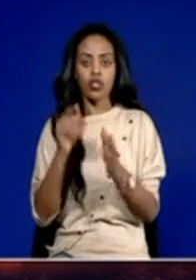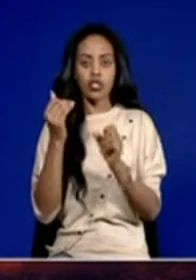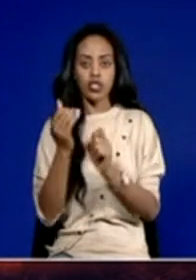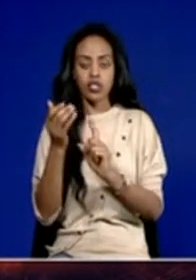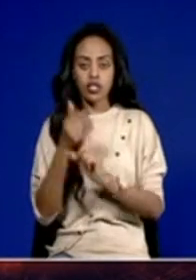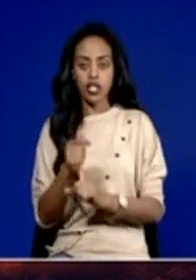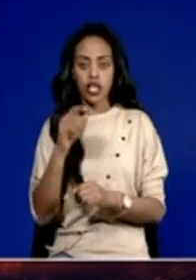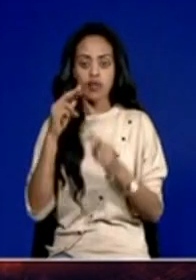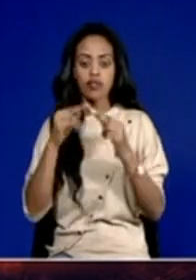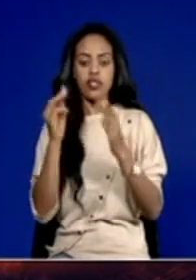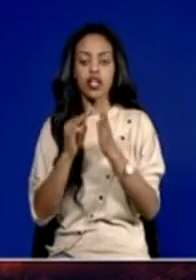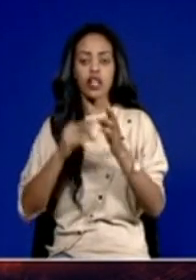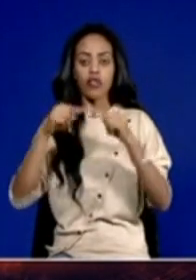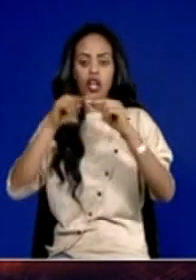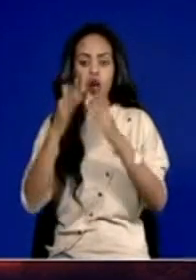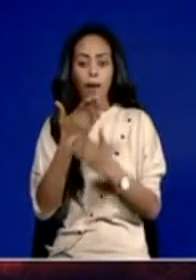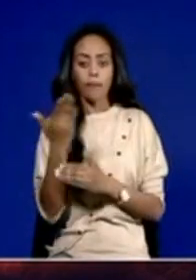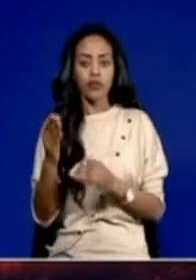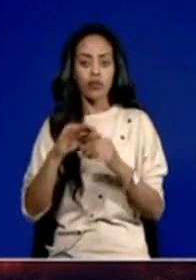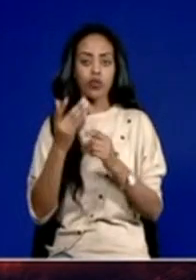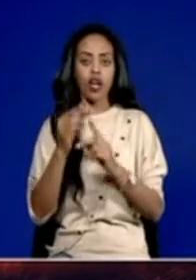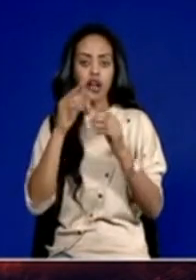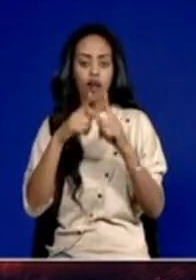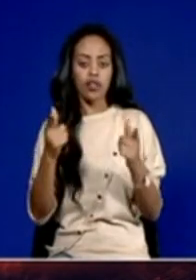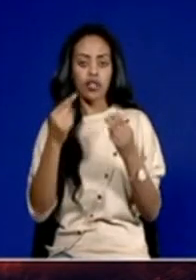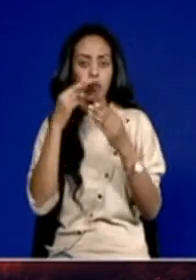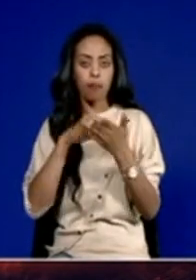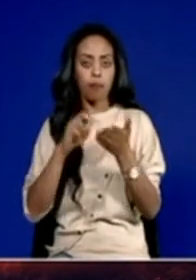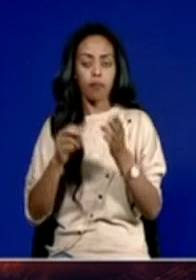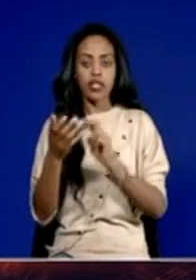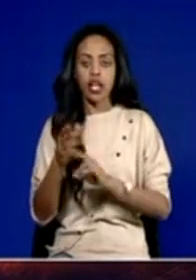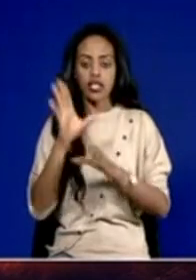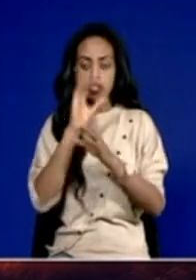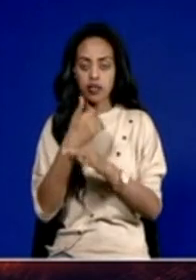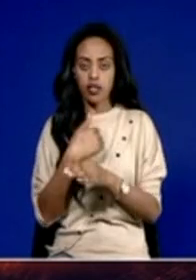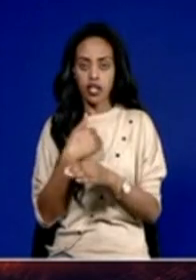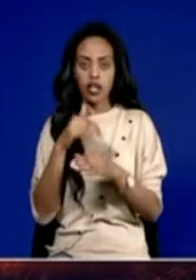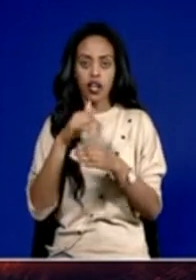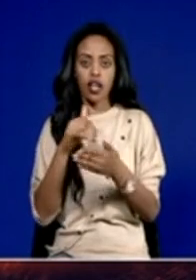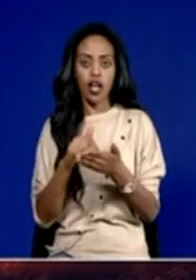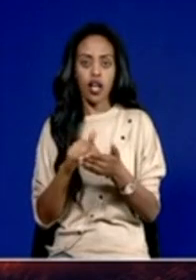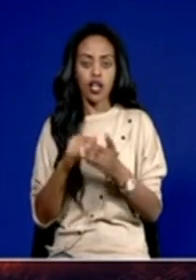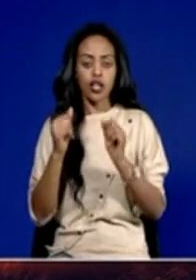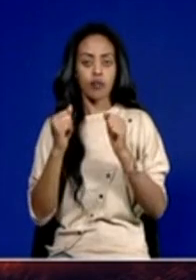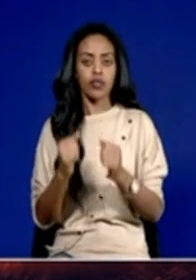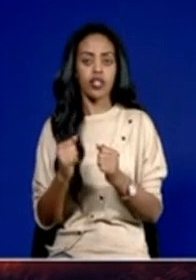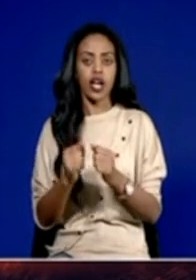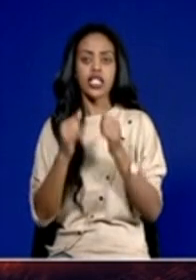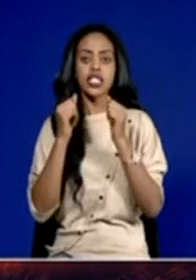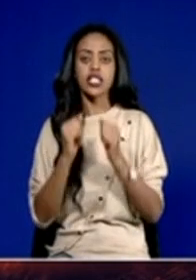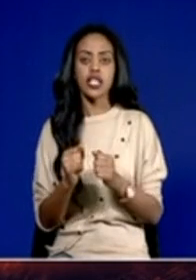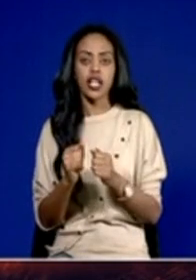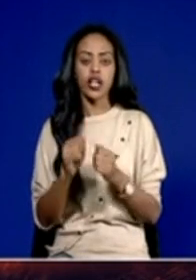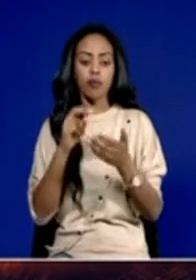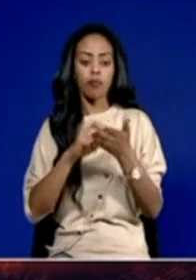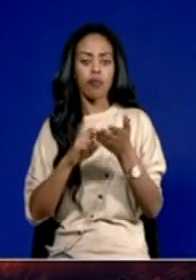ስርዓት ፌደራሊዝም እውን ኣብ ዓበይቲ ጉዳያት ዘትኩር ሓደ ዓብዪ መፅናዕቲ ዛዚምና ኣለና ማለት እዩ ኣብያተ ምክርት ኣብያታት ንምጥንኻር ዘኽእል